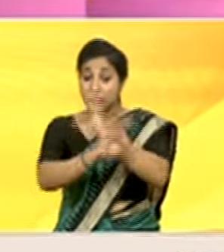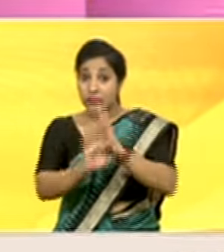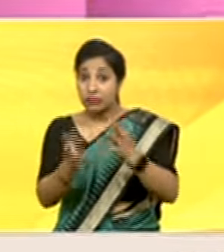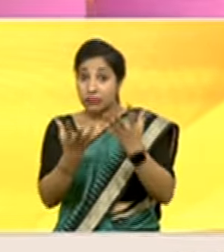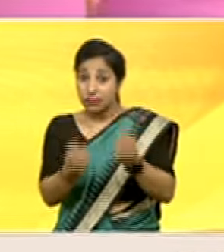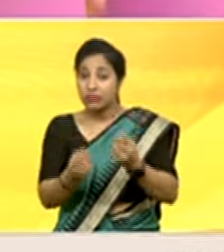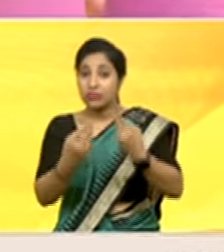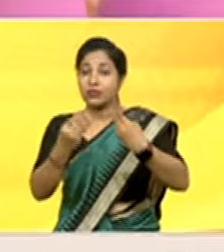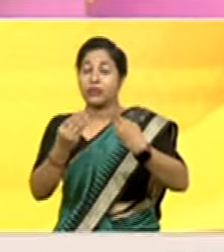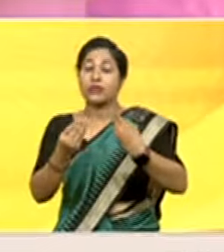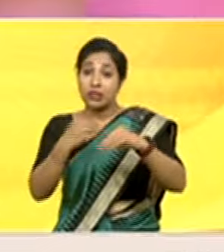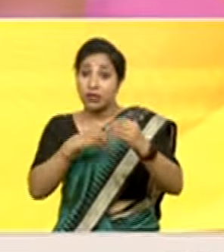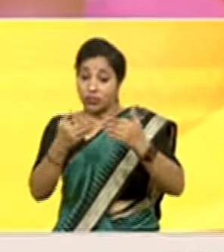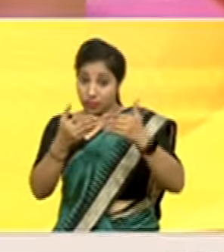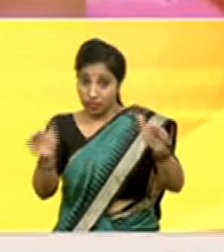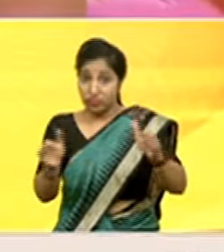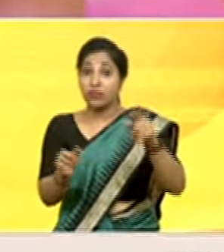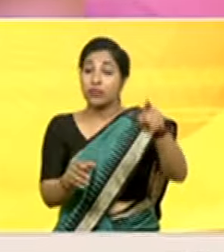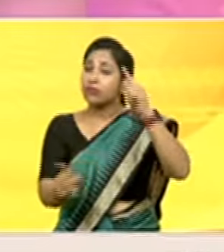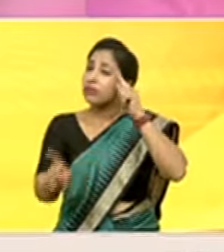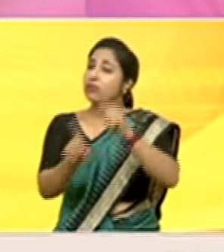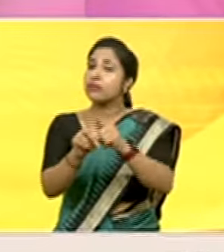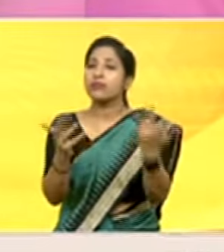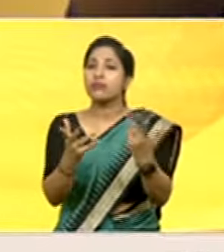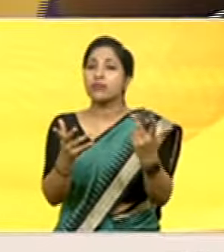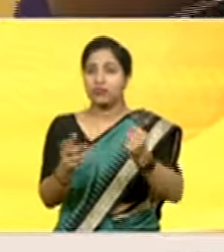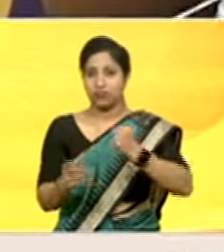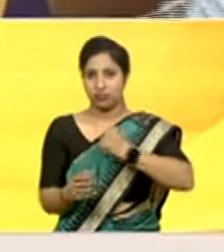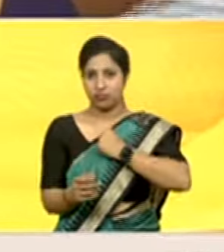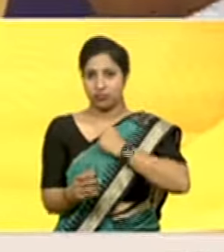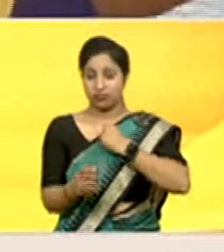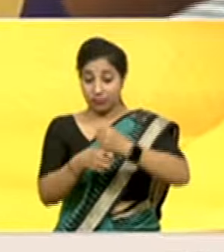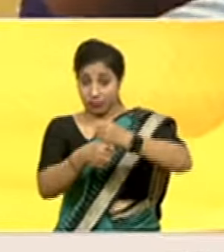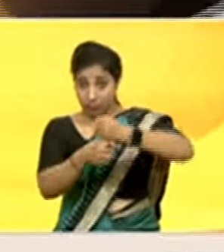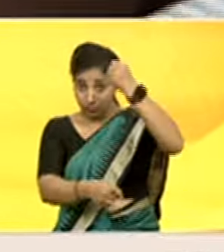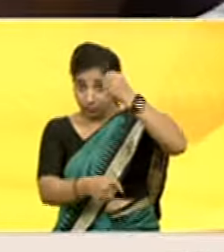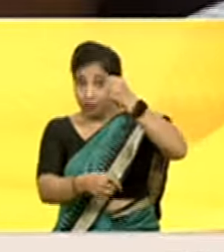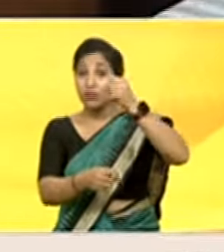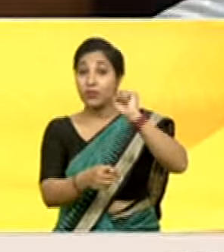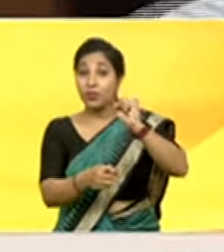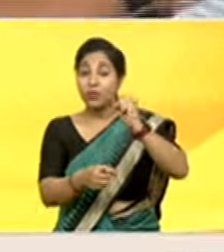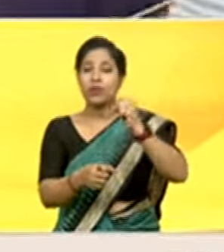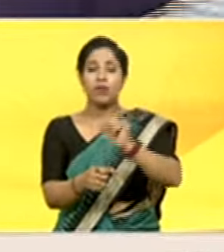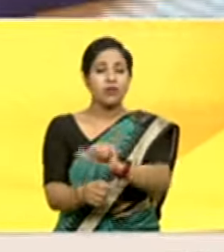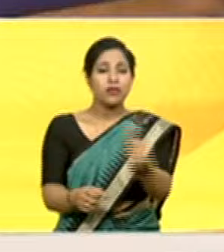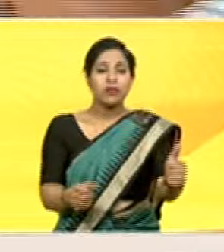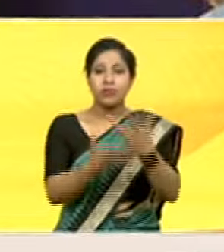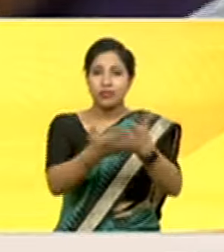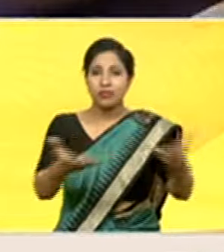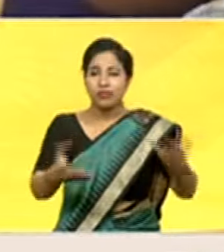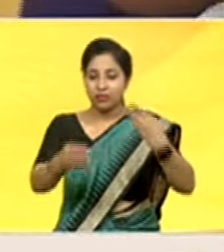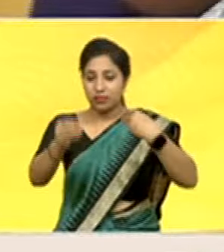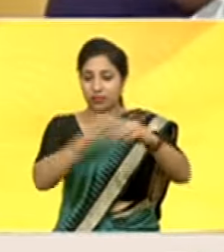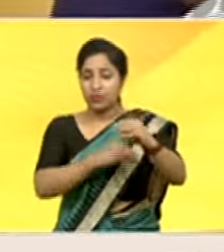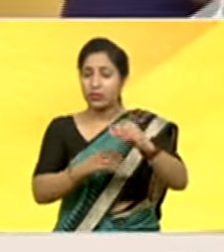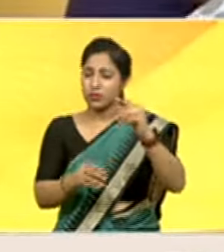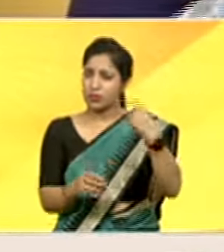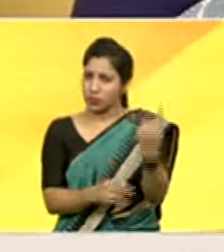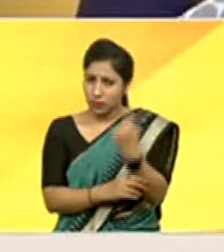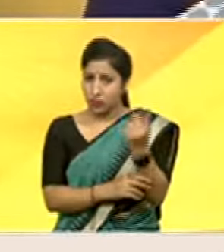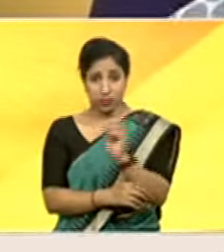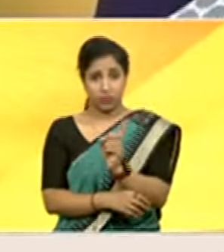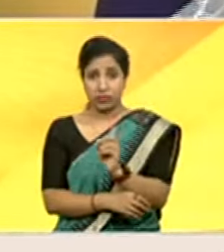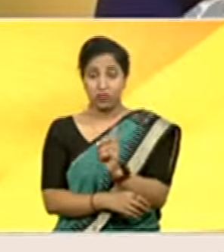में हैं इनका मकसद सिर्फ अपने छाते और अन्य उत्पाद बेचना ही नहीं है